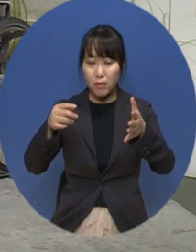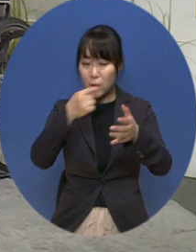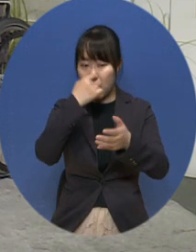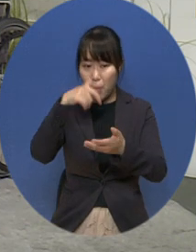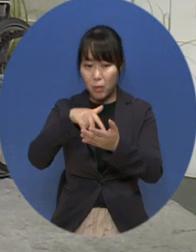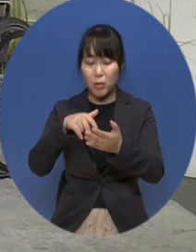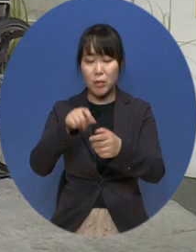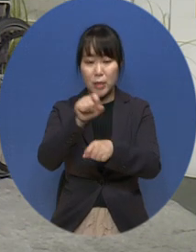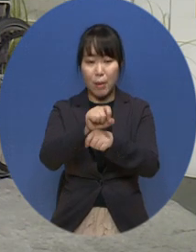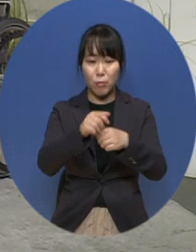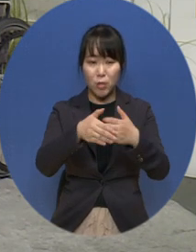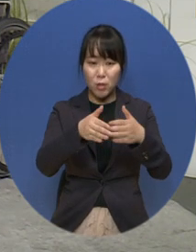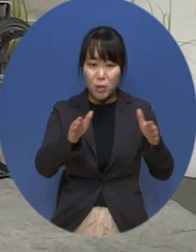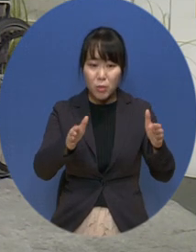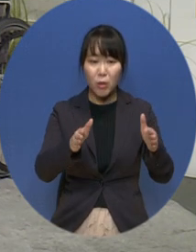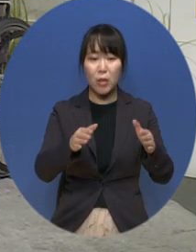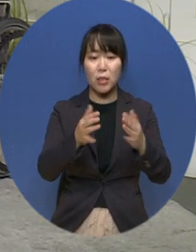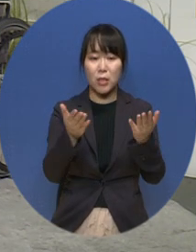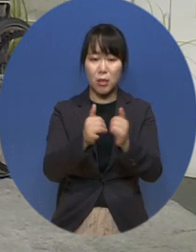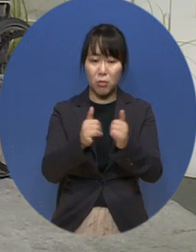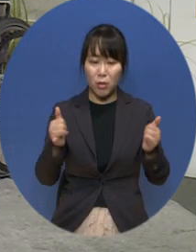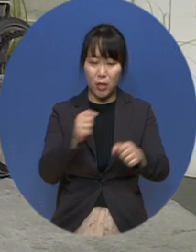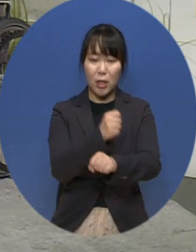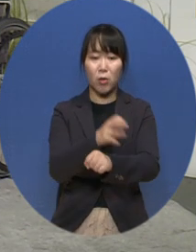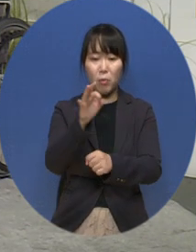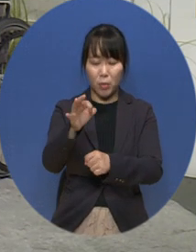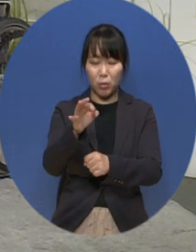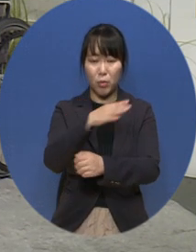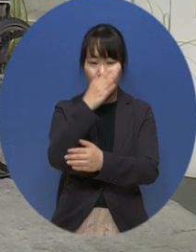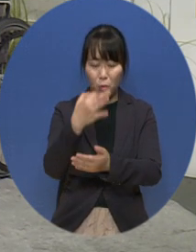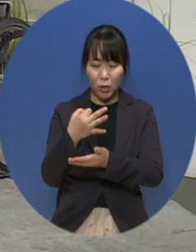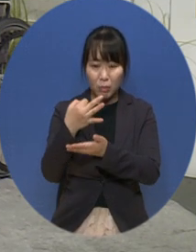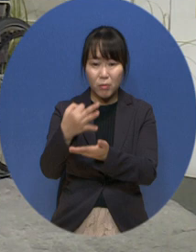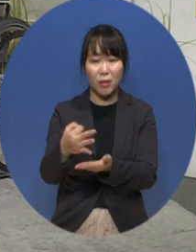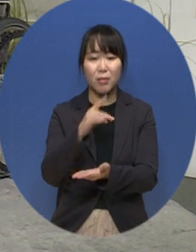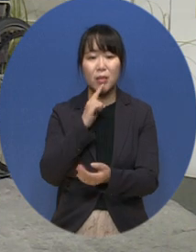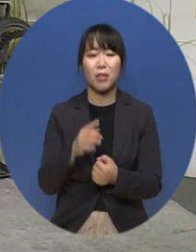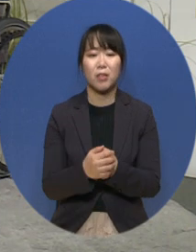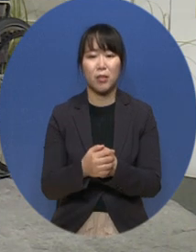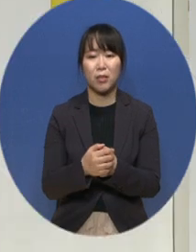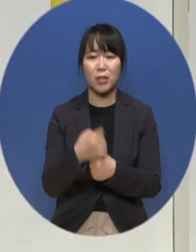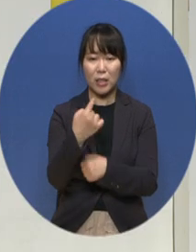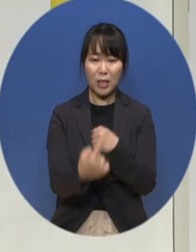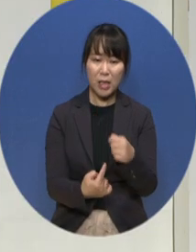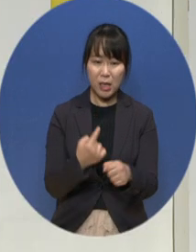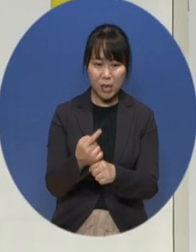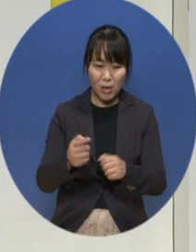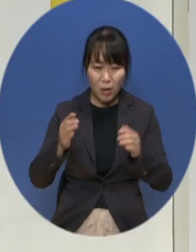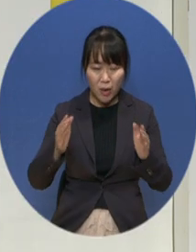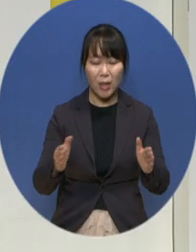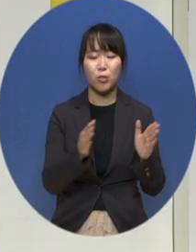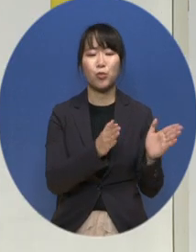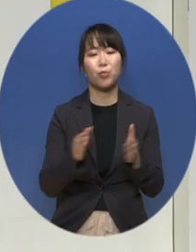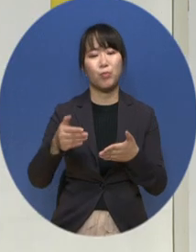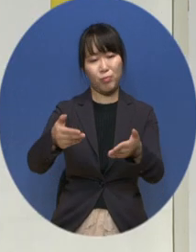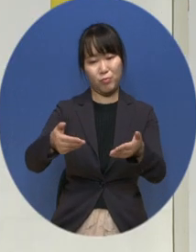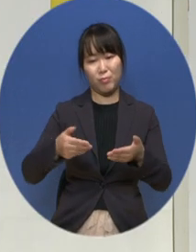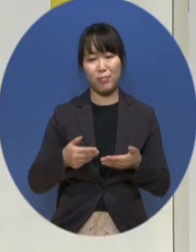사무실까지 예 또 직원 인권 및 까지 해주시면 거잖아요 1년을 그